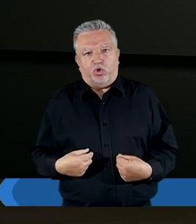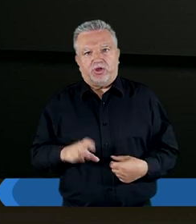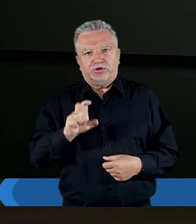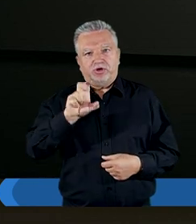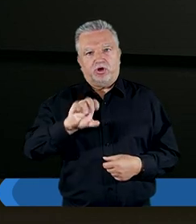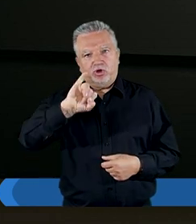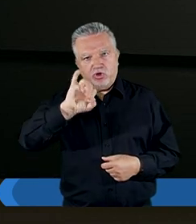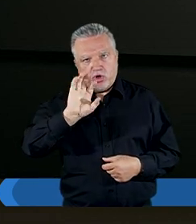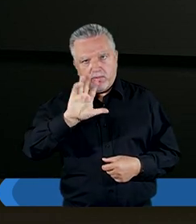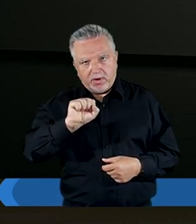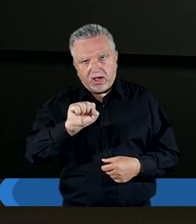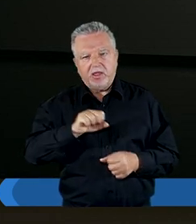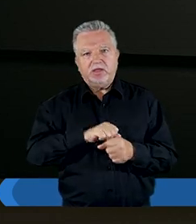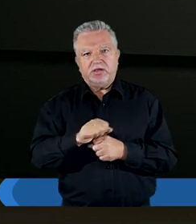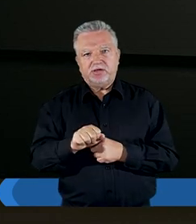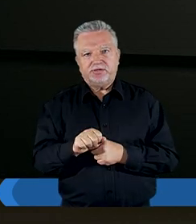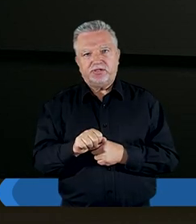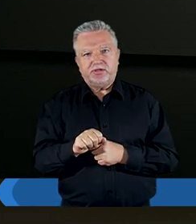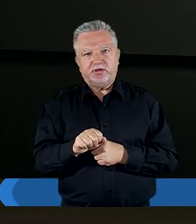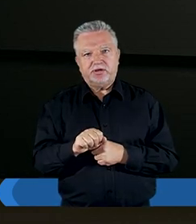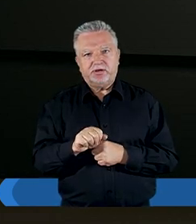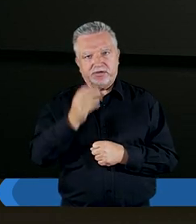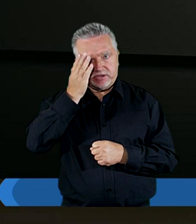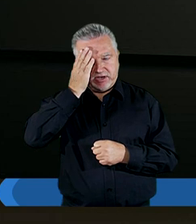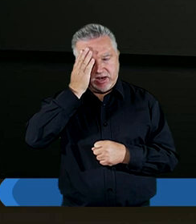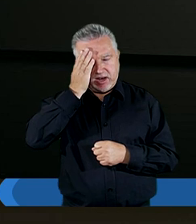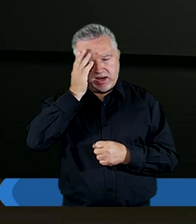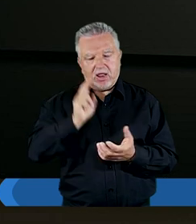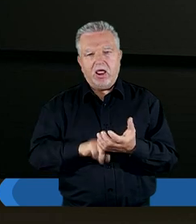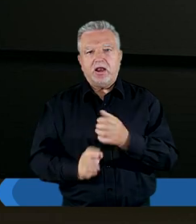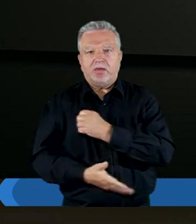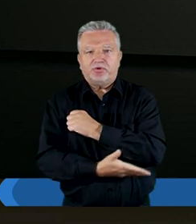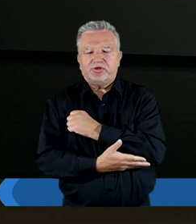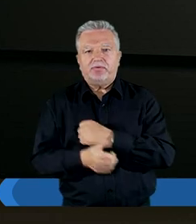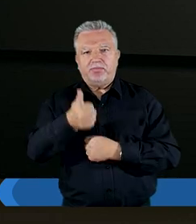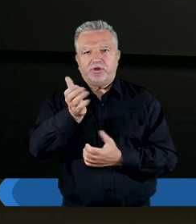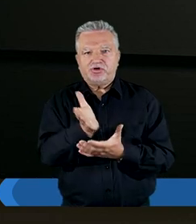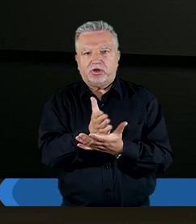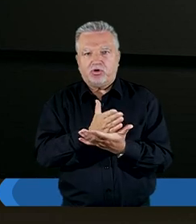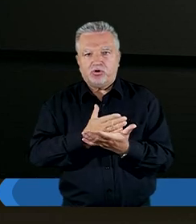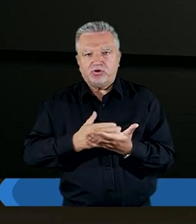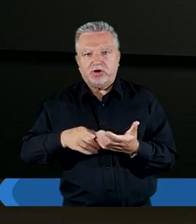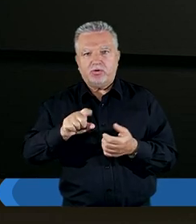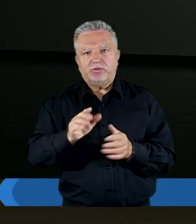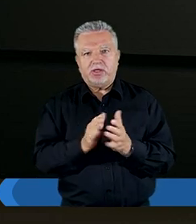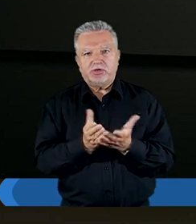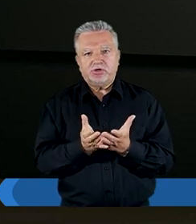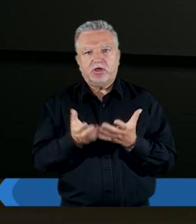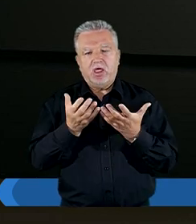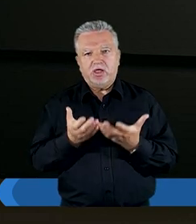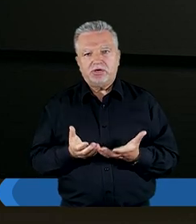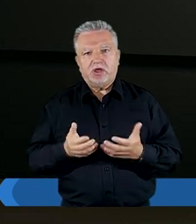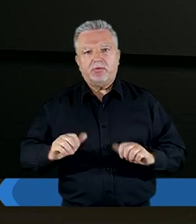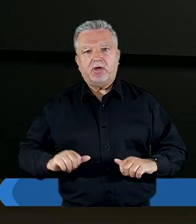jest charakterystyczna i właśnie na podstawie pierwszego rozdziału tej księgi chciałam,